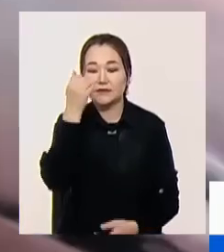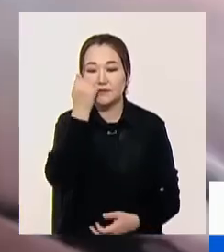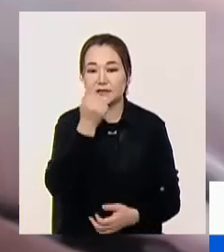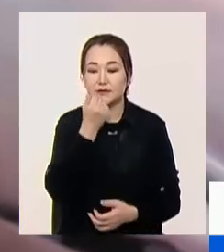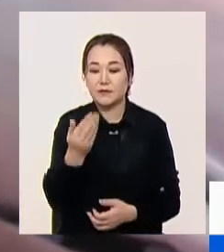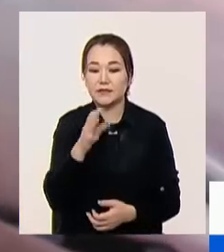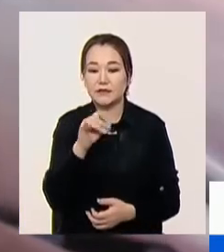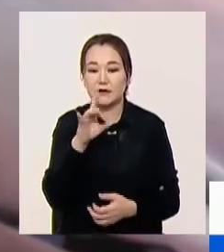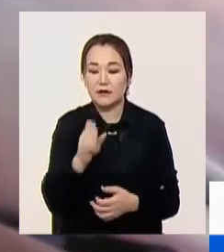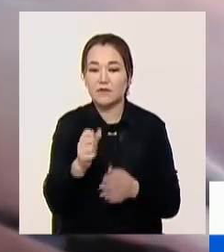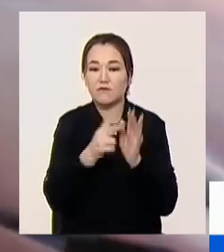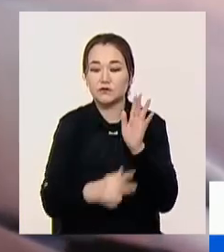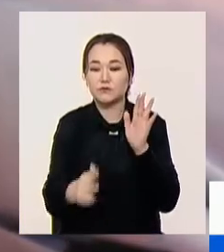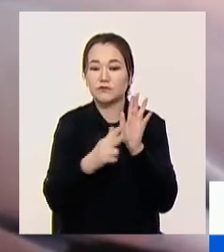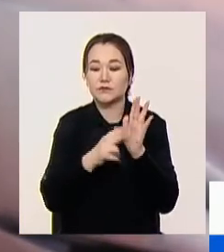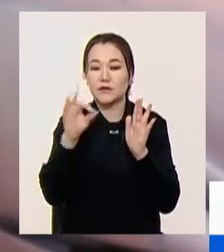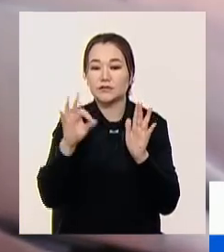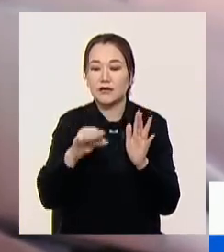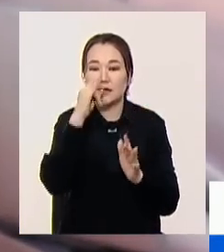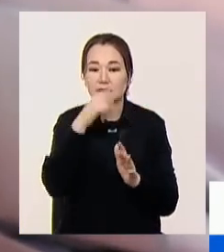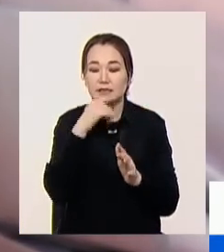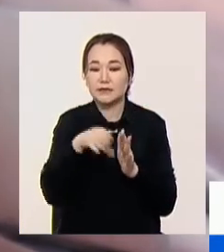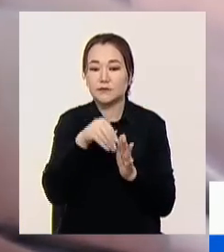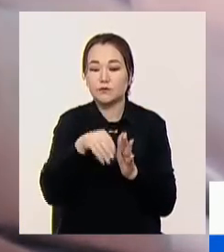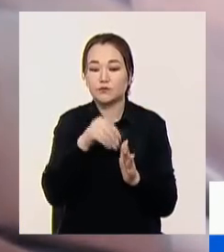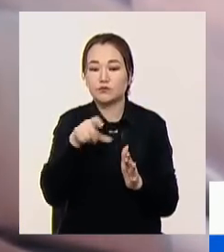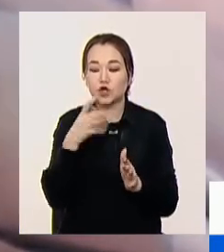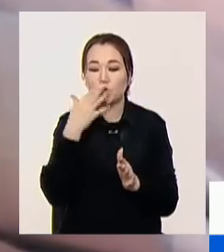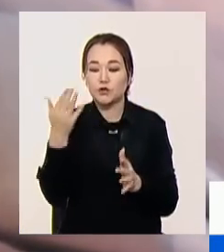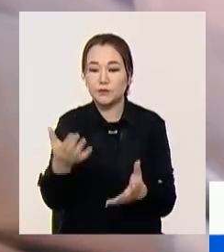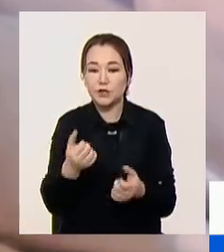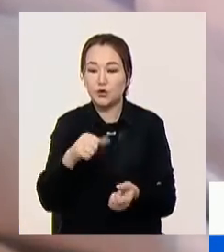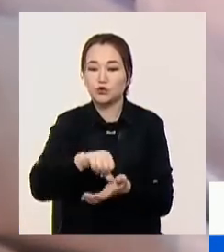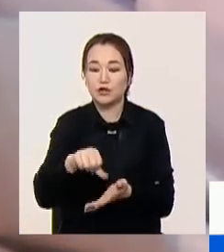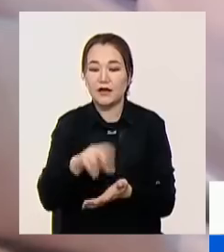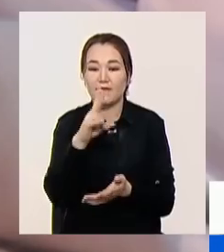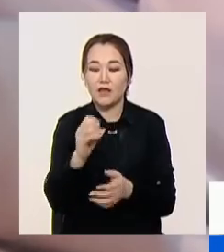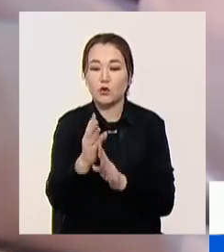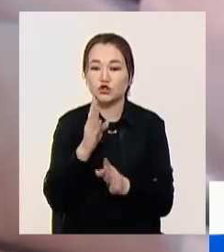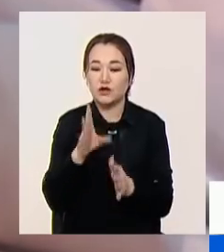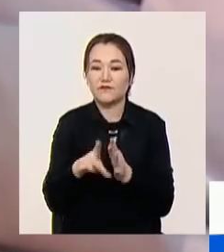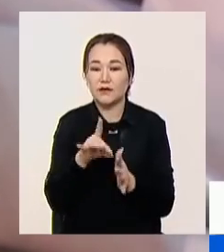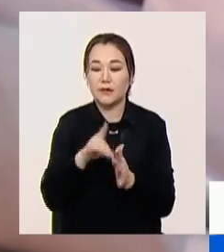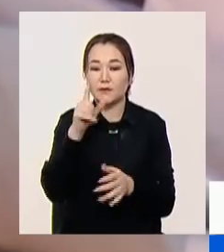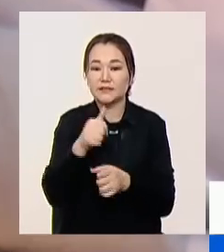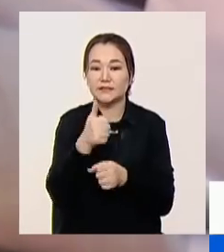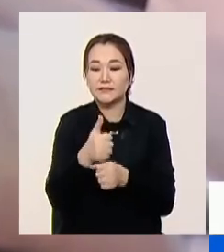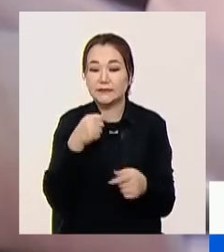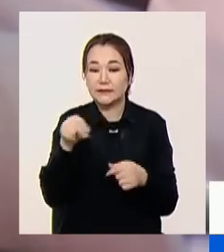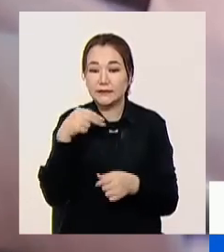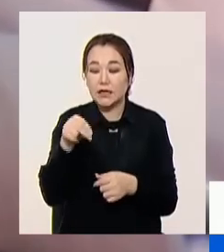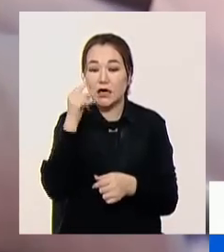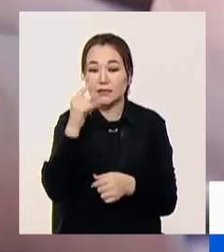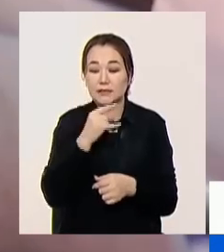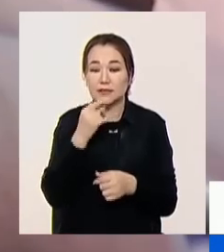Динара. 88% казахстанских избирателей за рубежом приняли участие во внеочередных выборах президента Казахстана. Всего